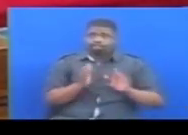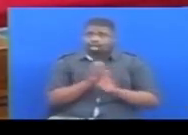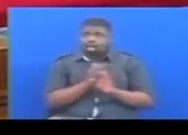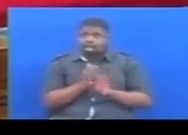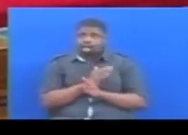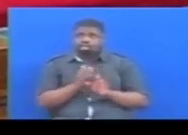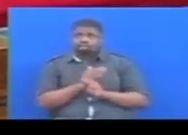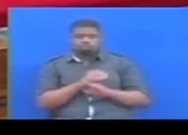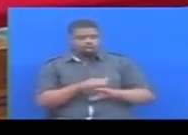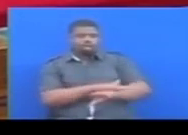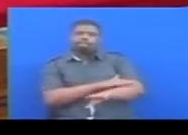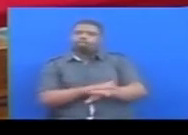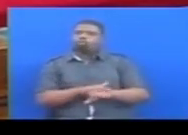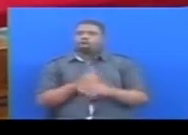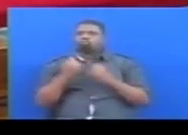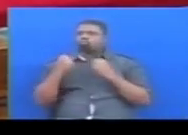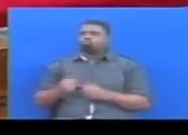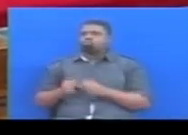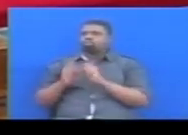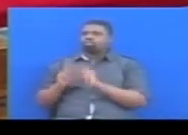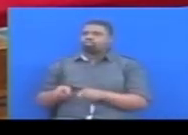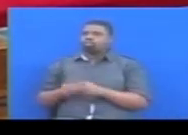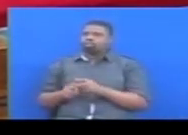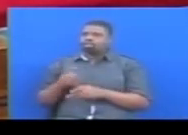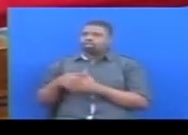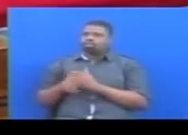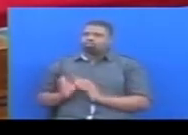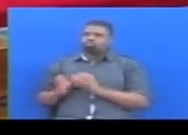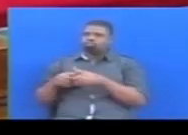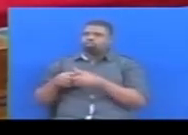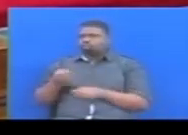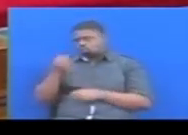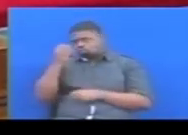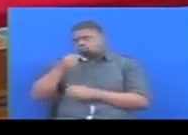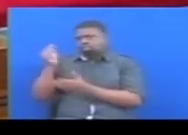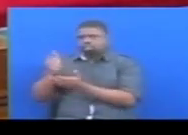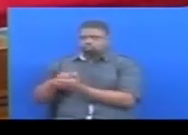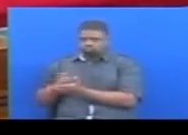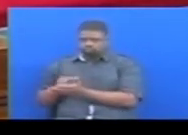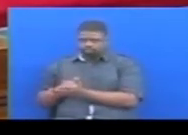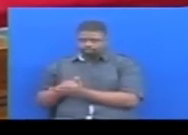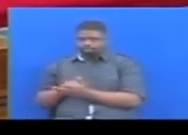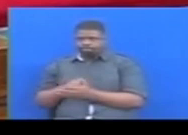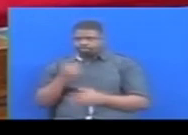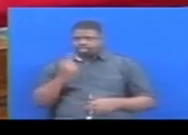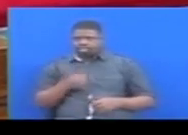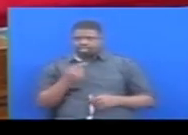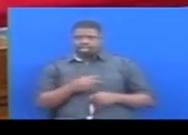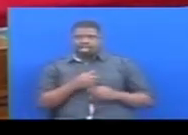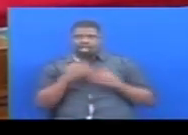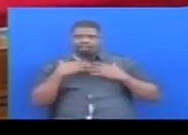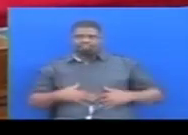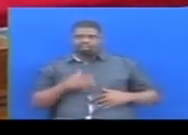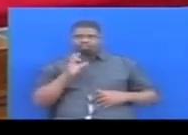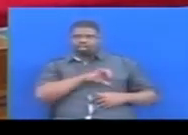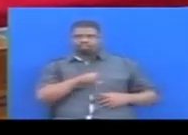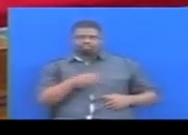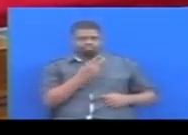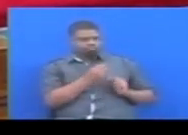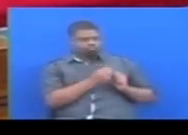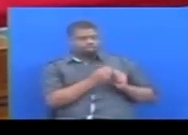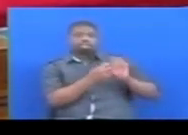ualbino ni hali ya kudumu na hivyo kuangukia katika kundi la magonjwa sugu, ambapo sera ya afya mwaka 2007 inatamka wazi